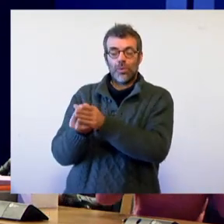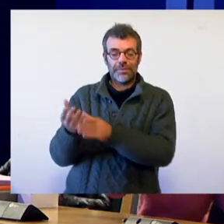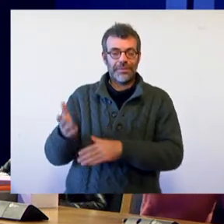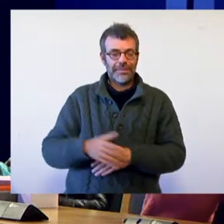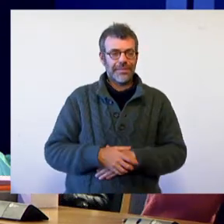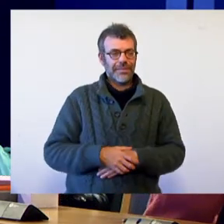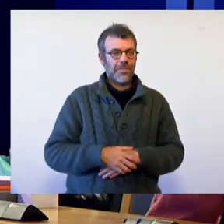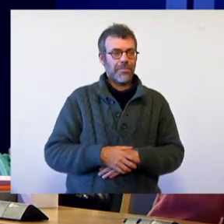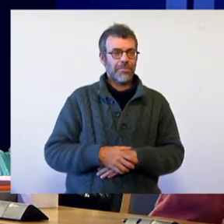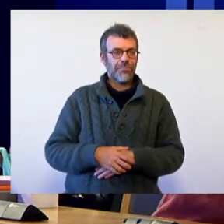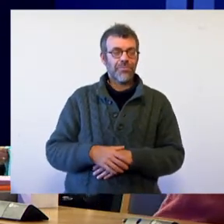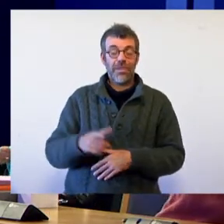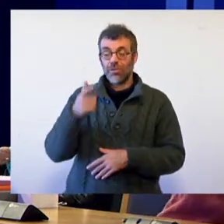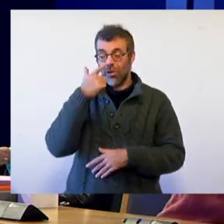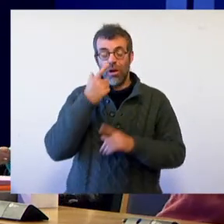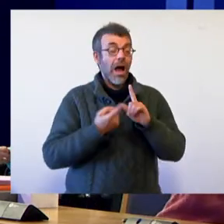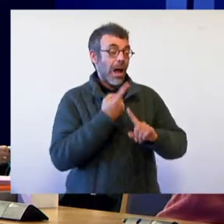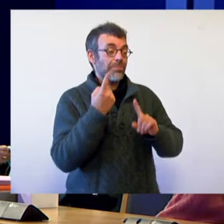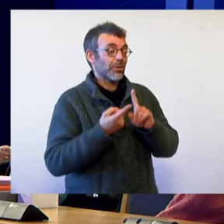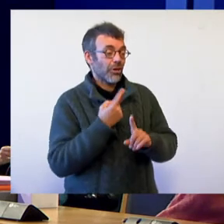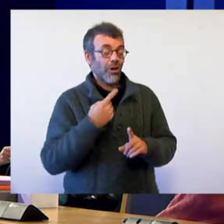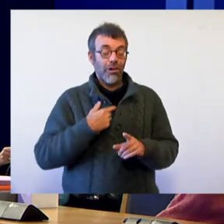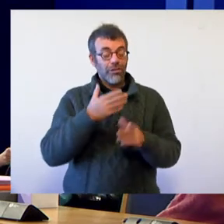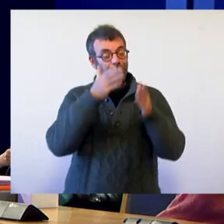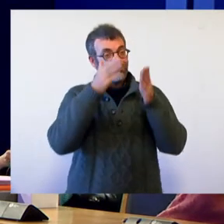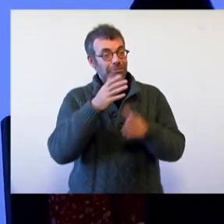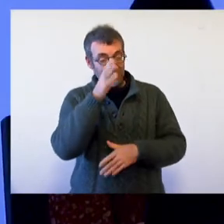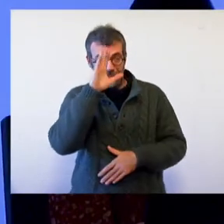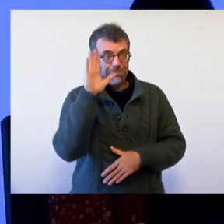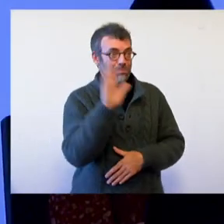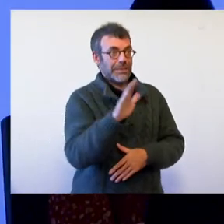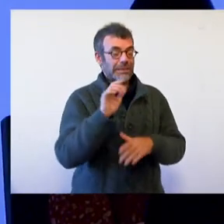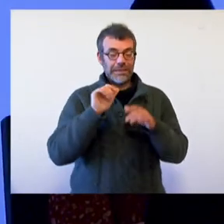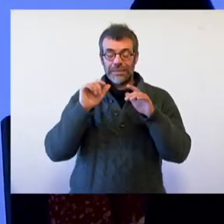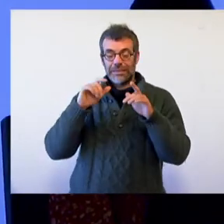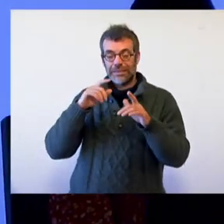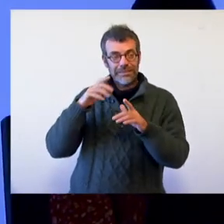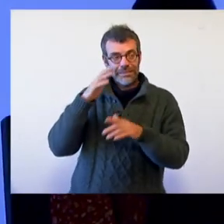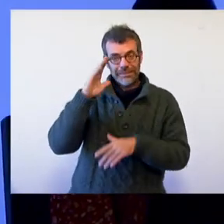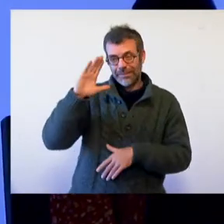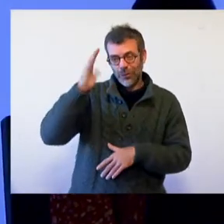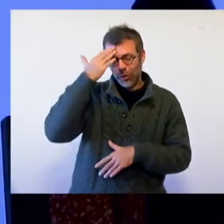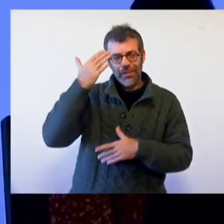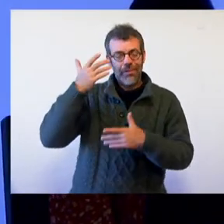C'est important pour eux, il y a beaucoup d'argent à récupérer. Ben, Mireille, je vais dire un mot.